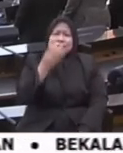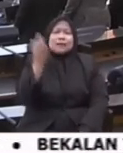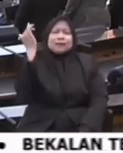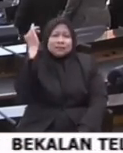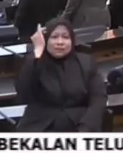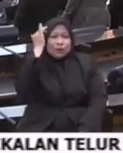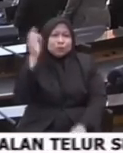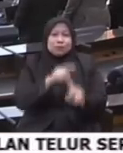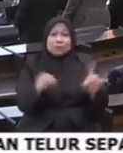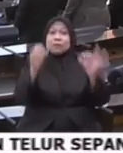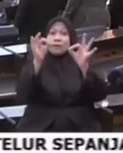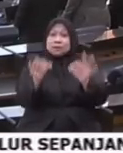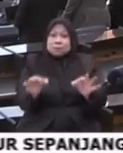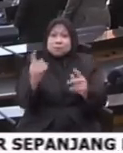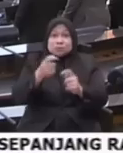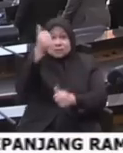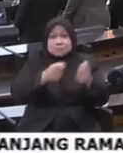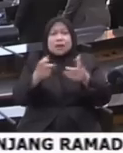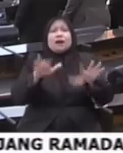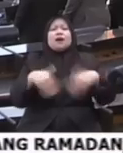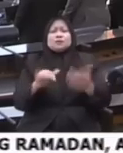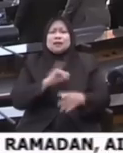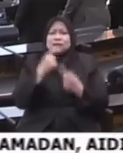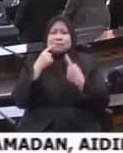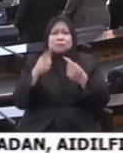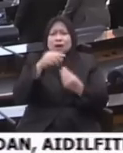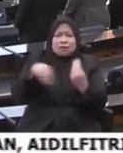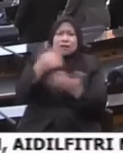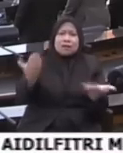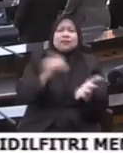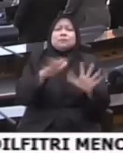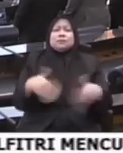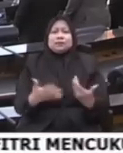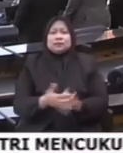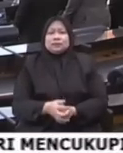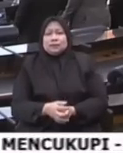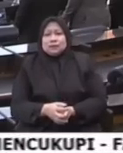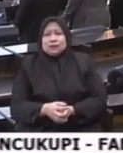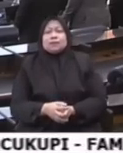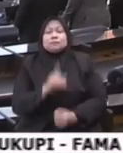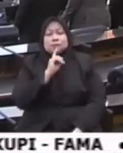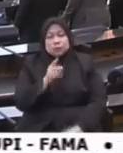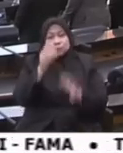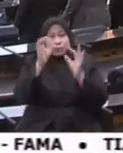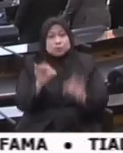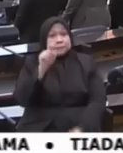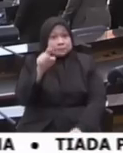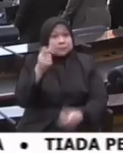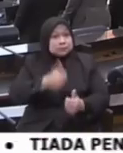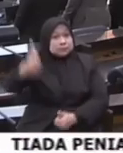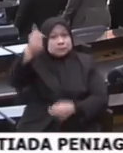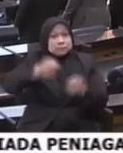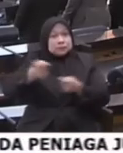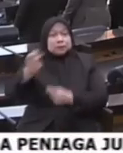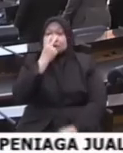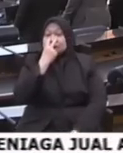iya iya iya ini keputusan speaker pernah saya mabok dulu lagi Kita paham mesti